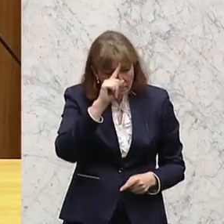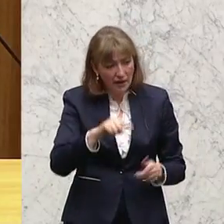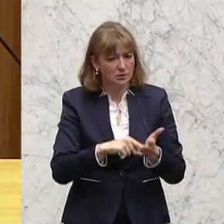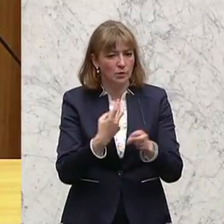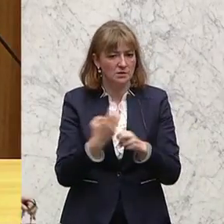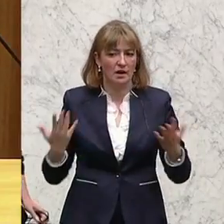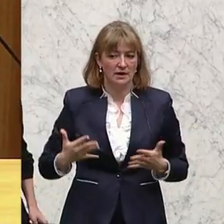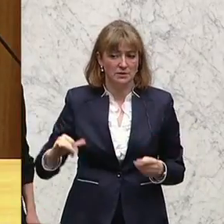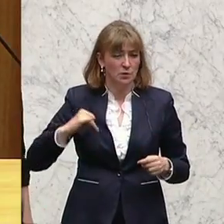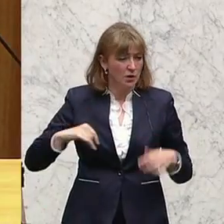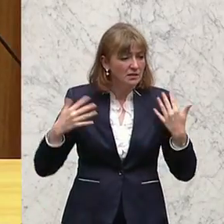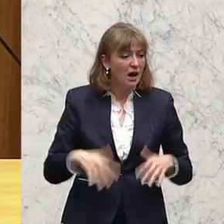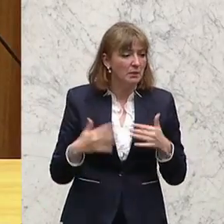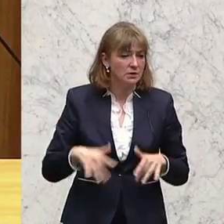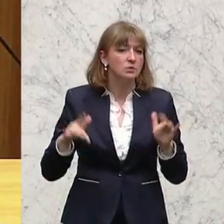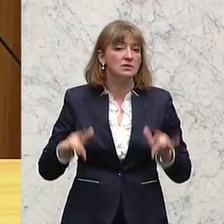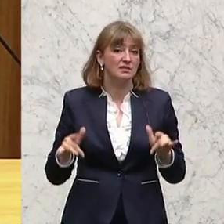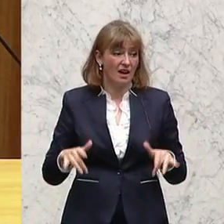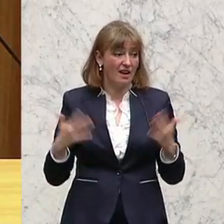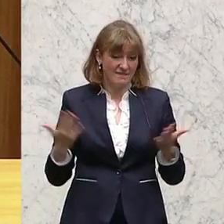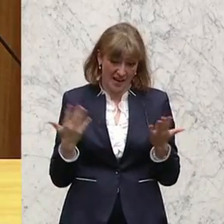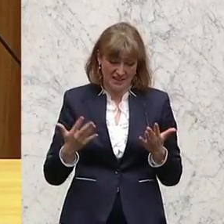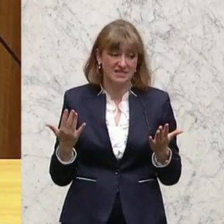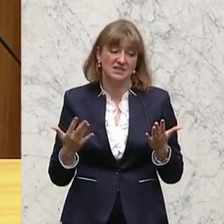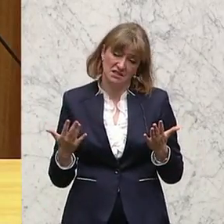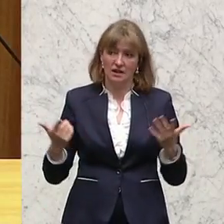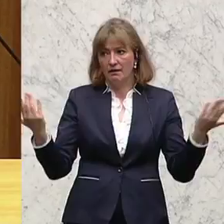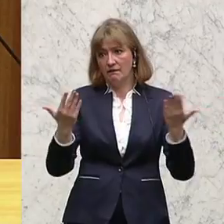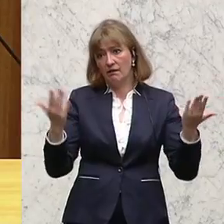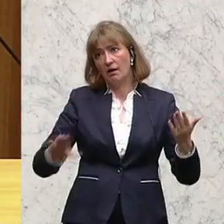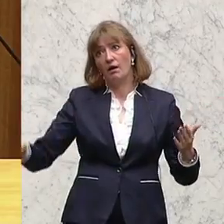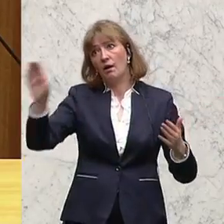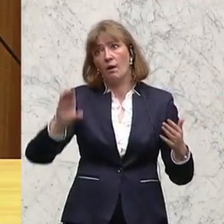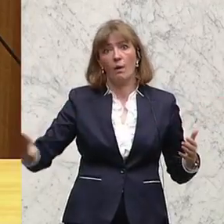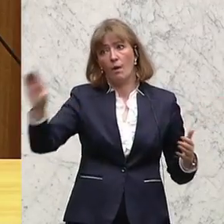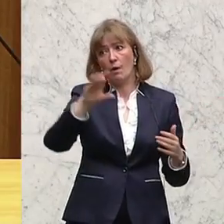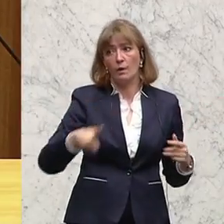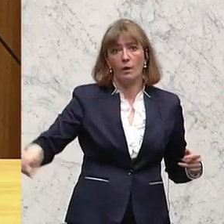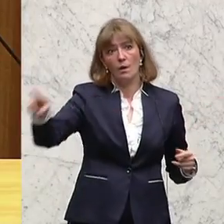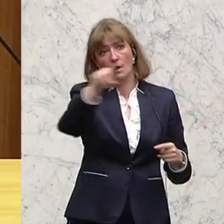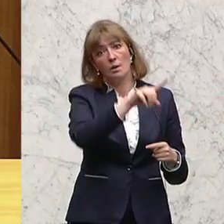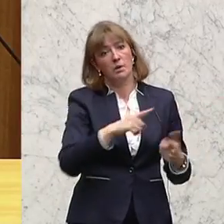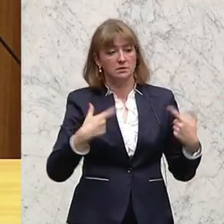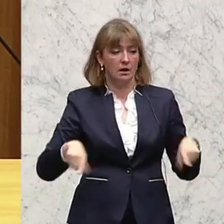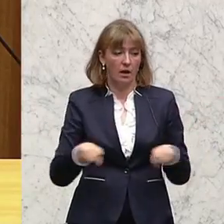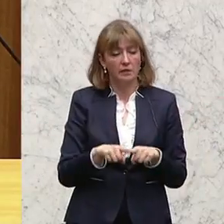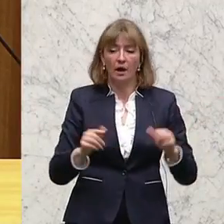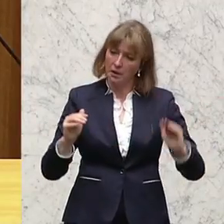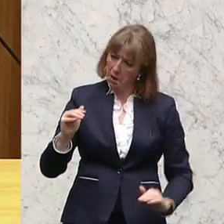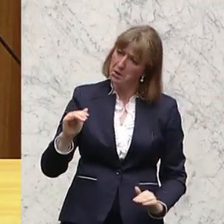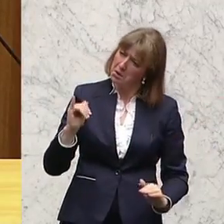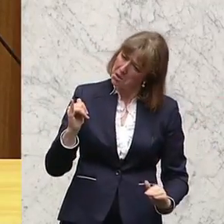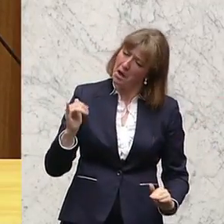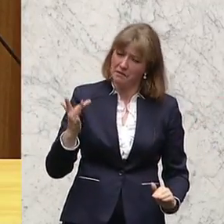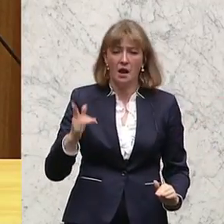Österreich eine Jugendarbeitslosigkeit haben, die vielleicht im Vergleich mit anderen europäischen Ländern geringer ist,